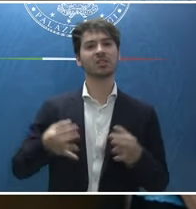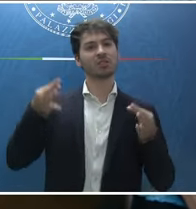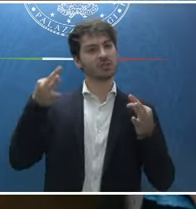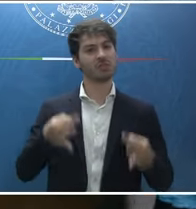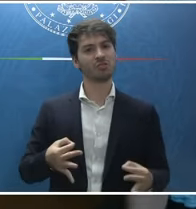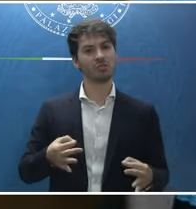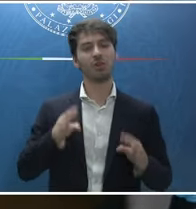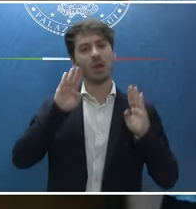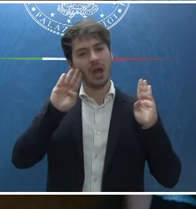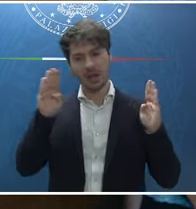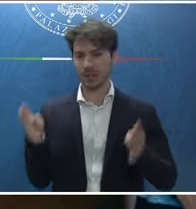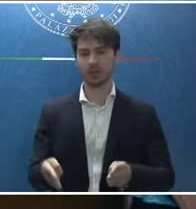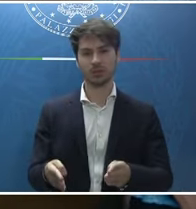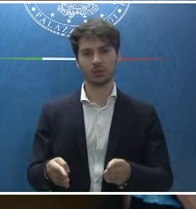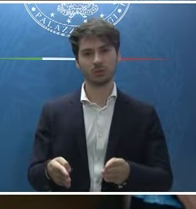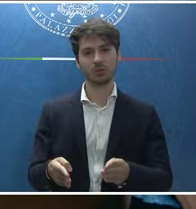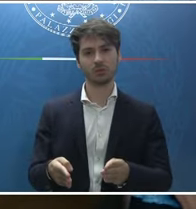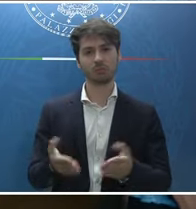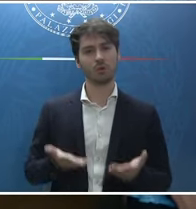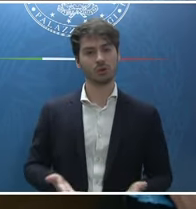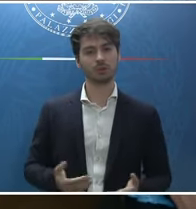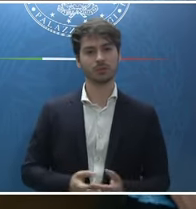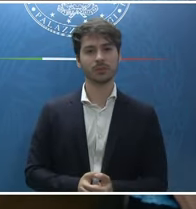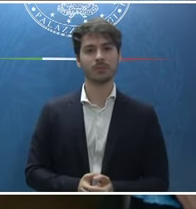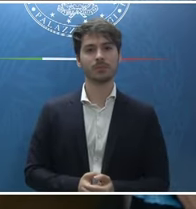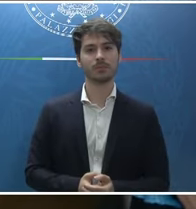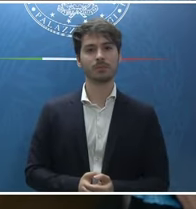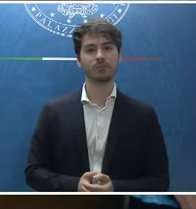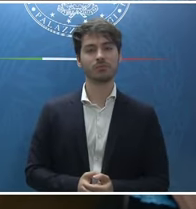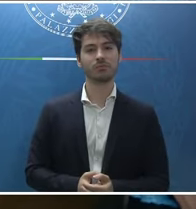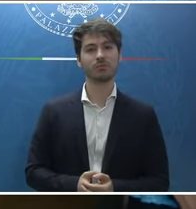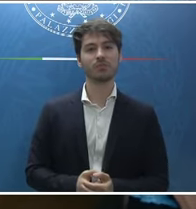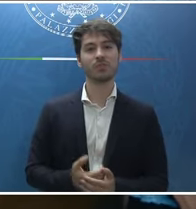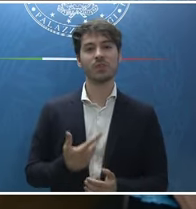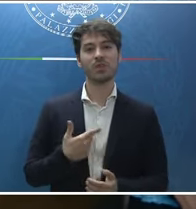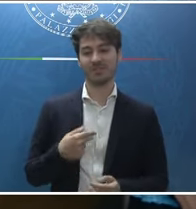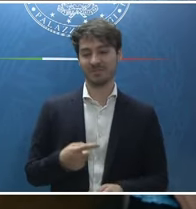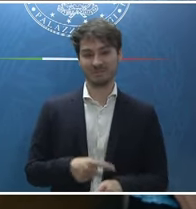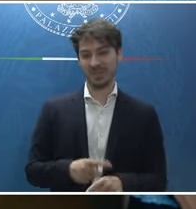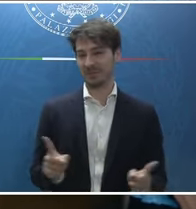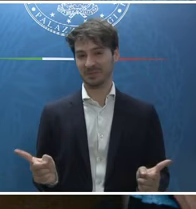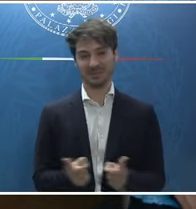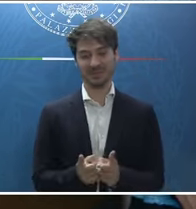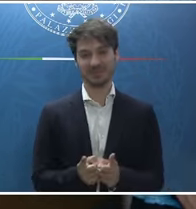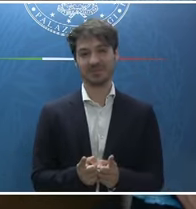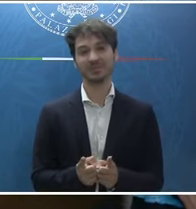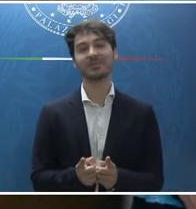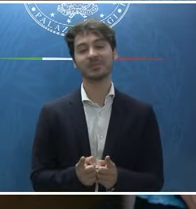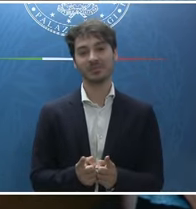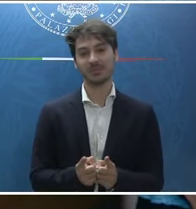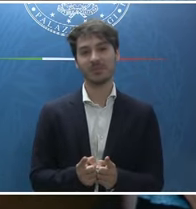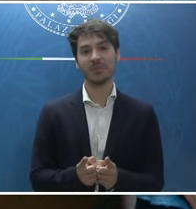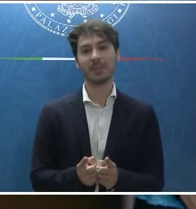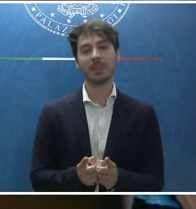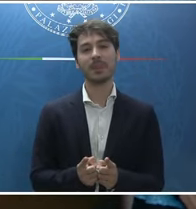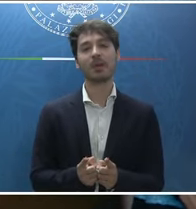e dell'attenzione. Ma i pochi secondi che vorrei impiegare non